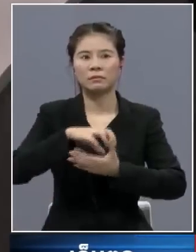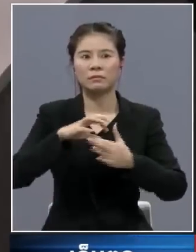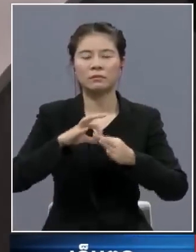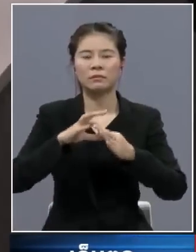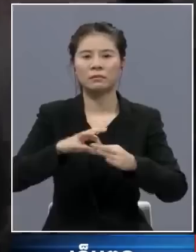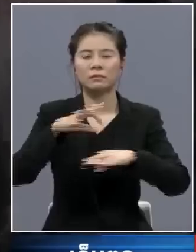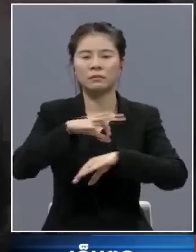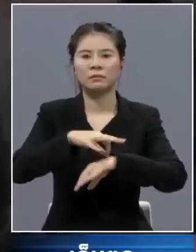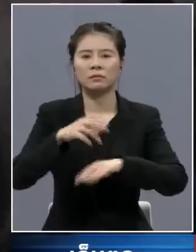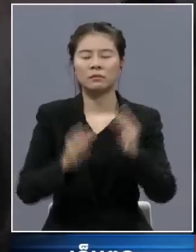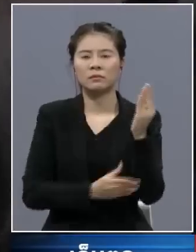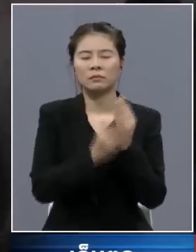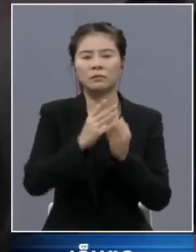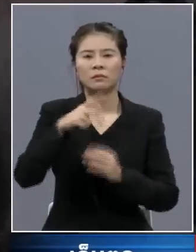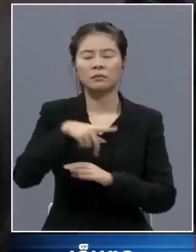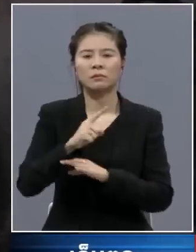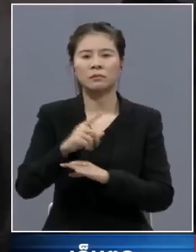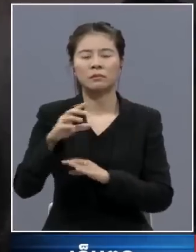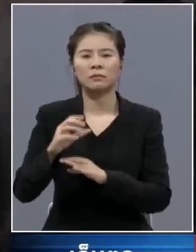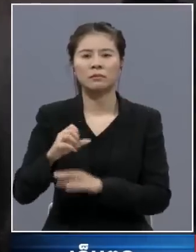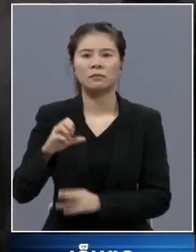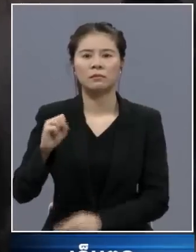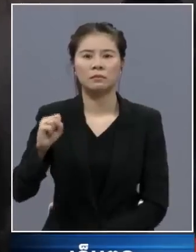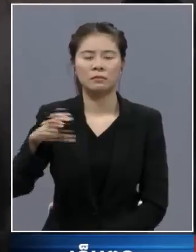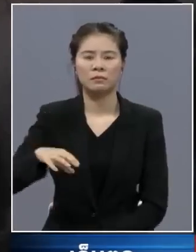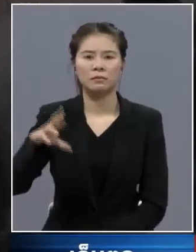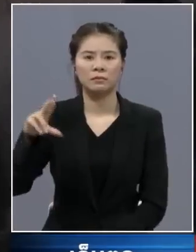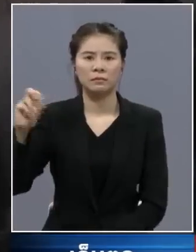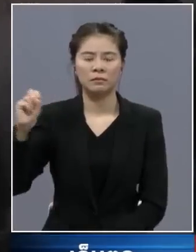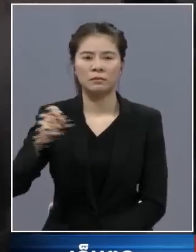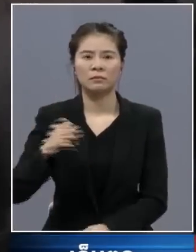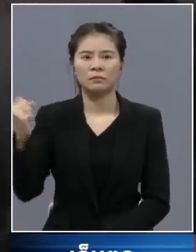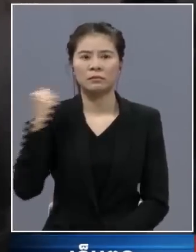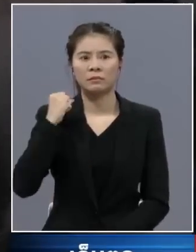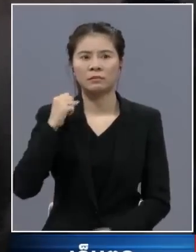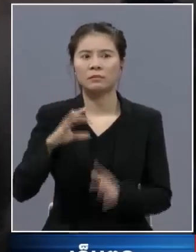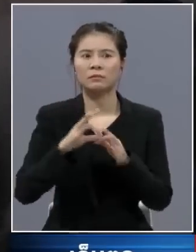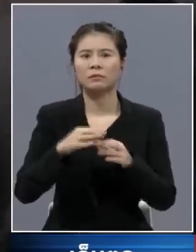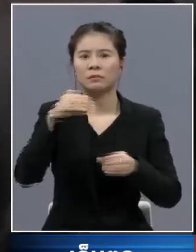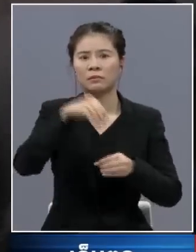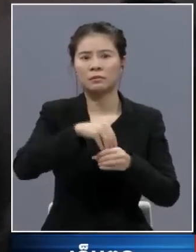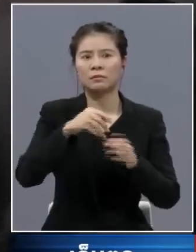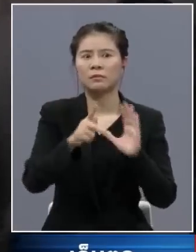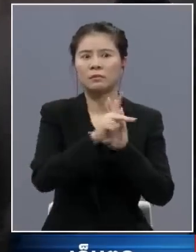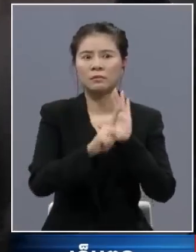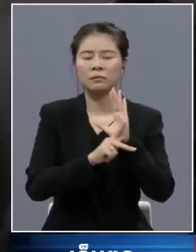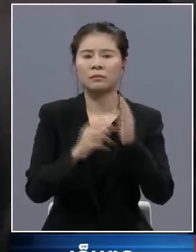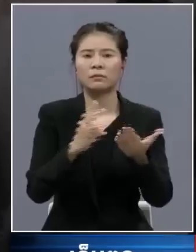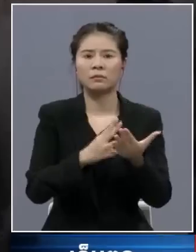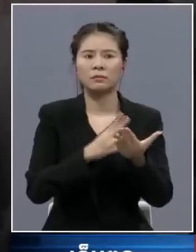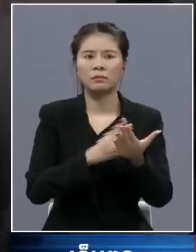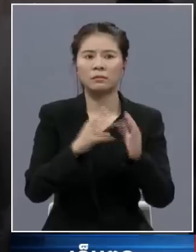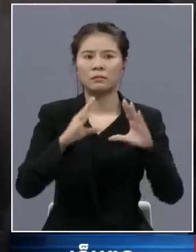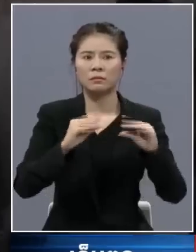ธานสภานอกจากนั้นฮะประธานสภายังมีอำนาจในการบรรจุร่างกฎหมายและยติต่างๆเข้าสู่วาระการประชุมด้ว